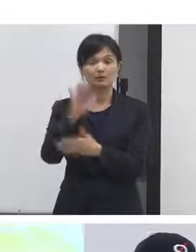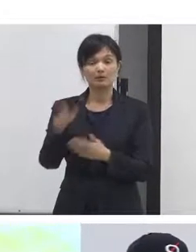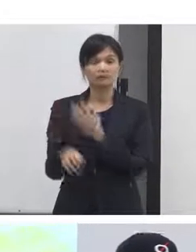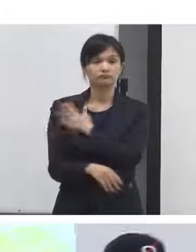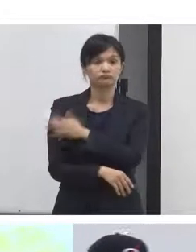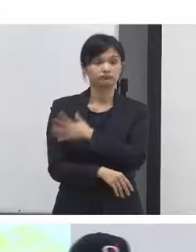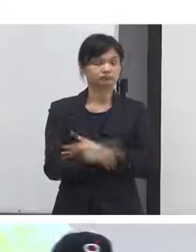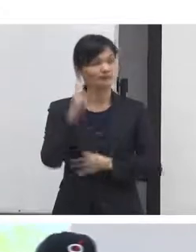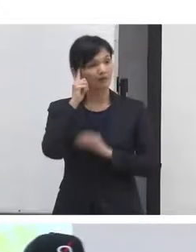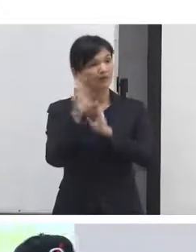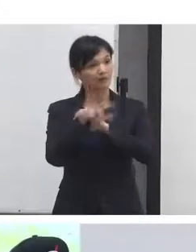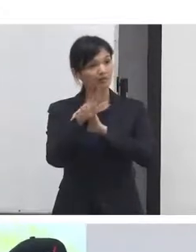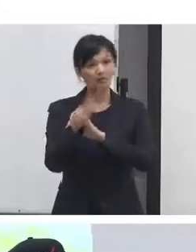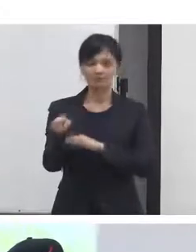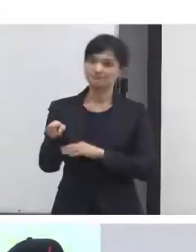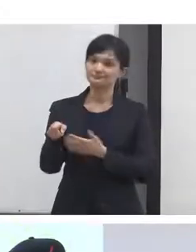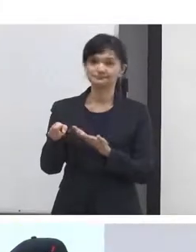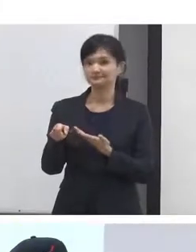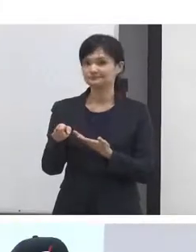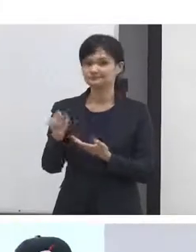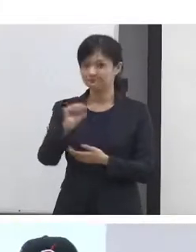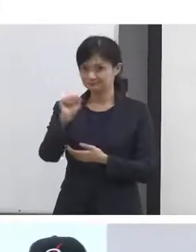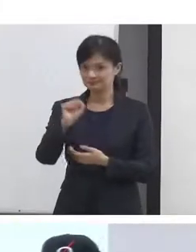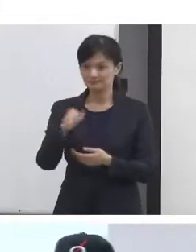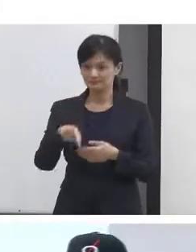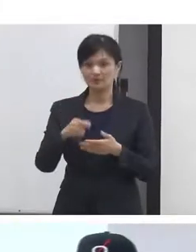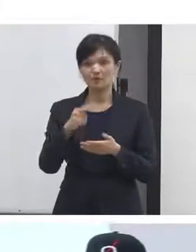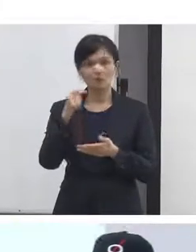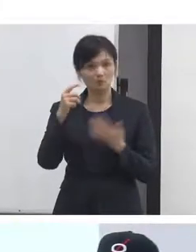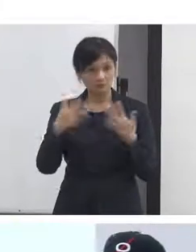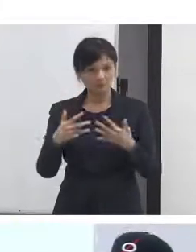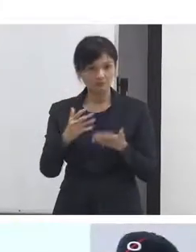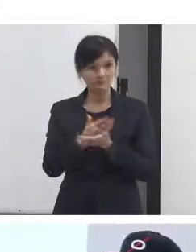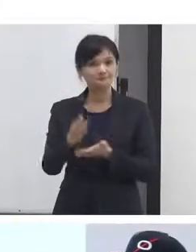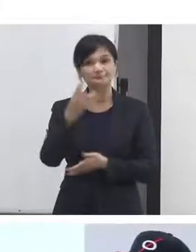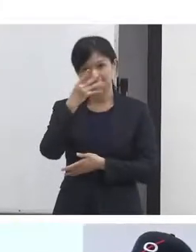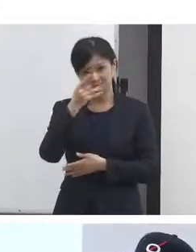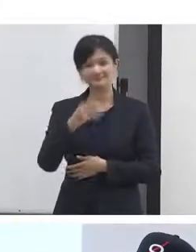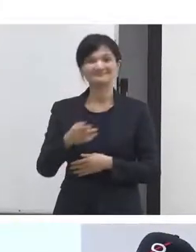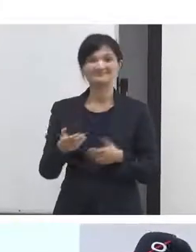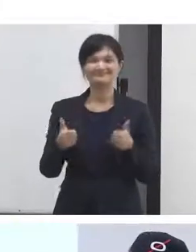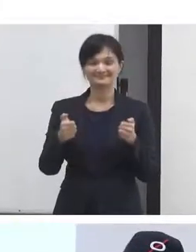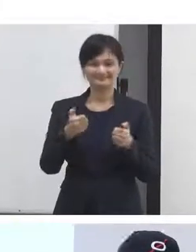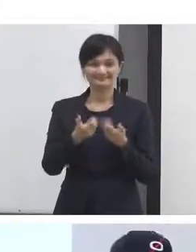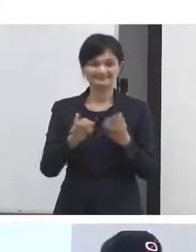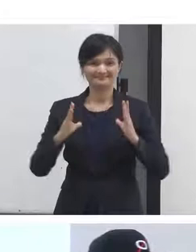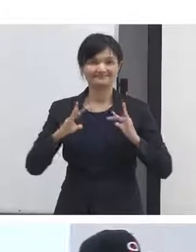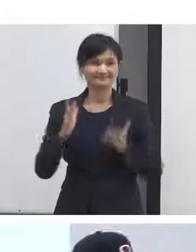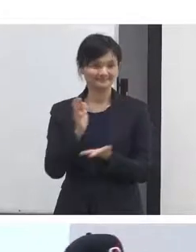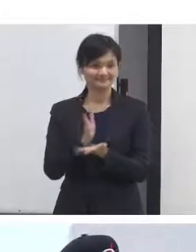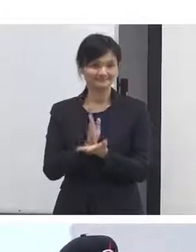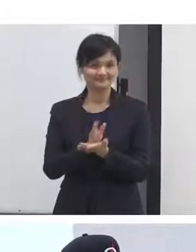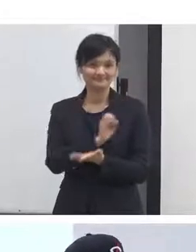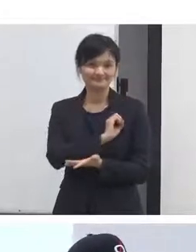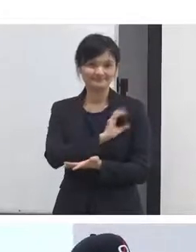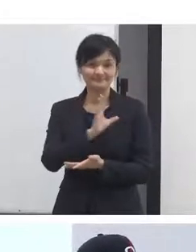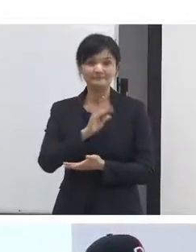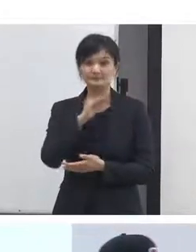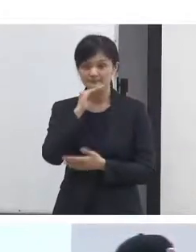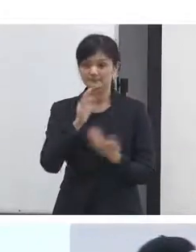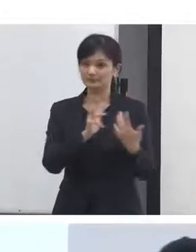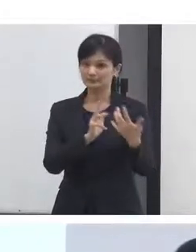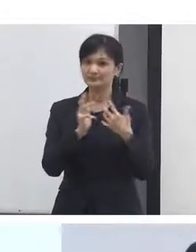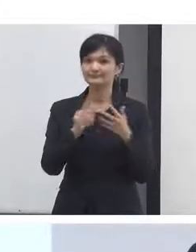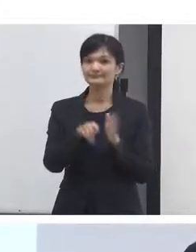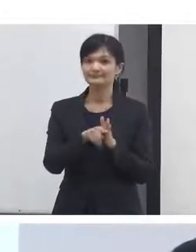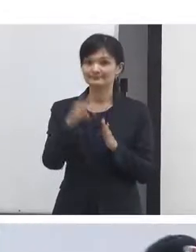最后也是无法被解决。好，我今天主要就跟大家分享这些啊，也许我们接下来在 Q&A 的部分，我们再